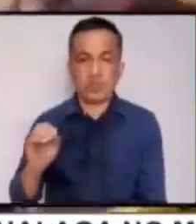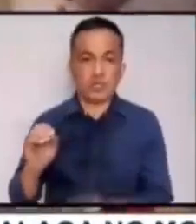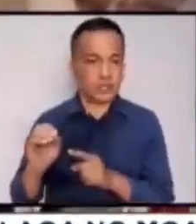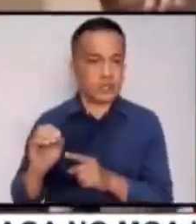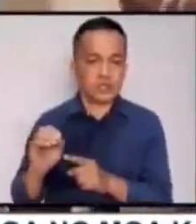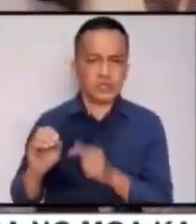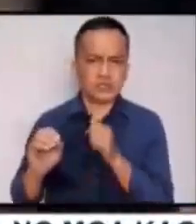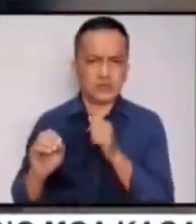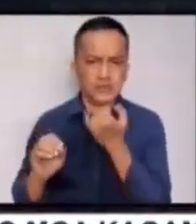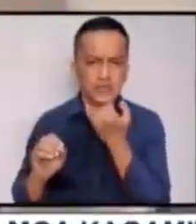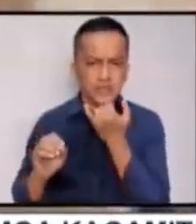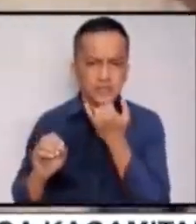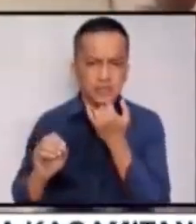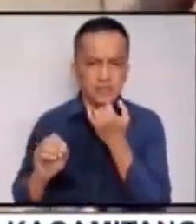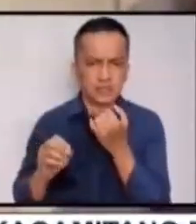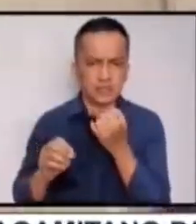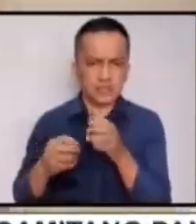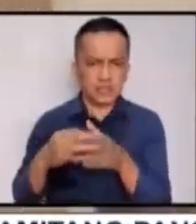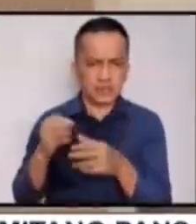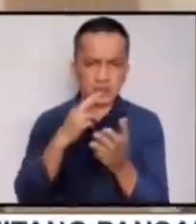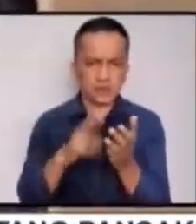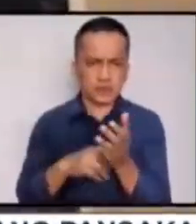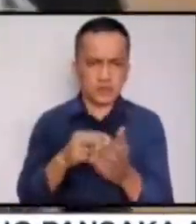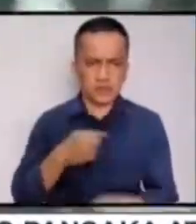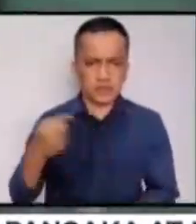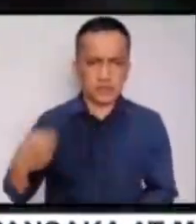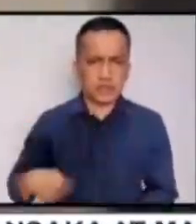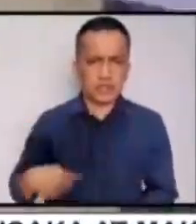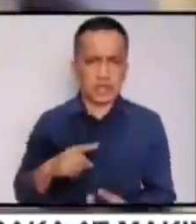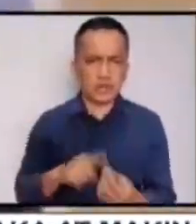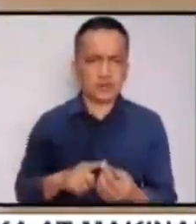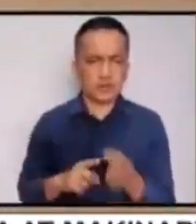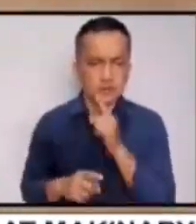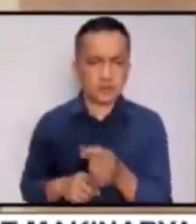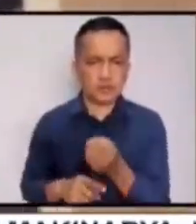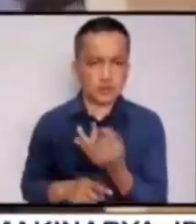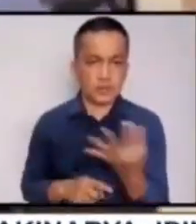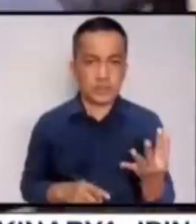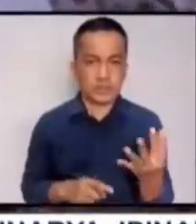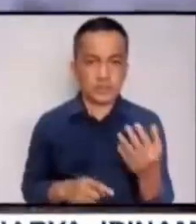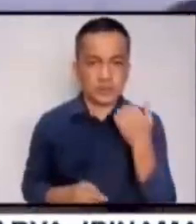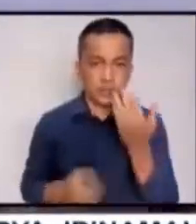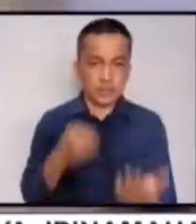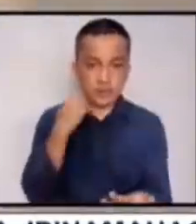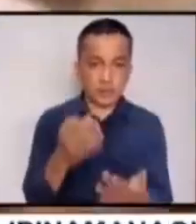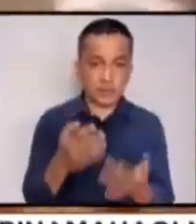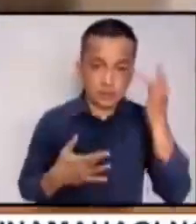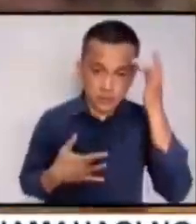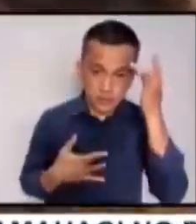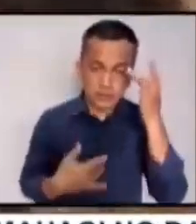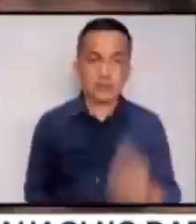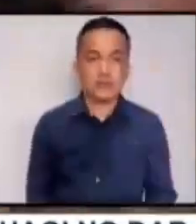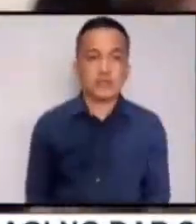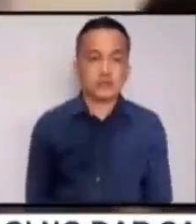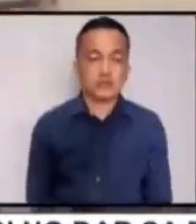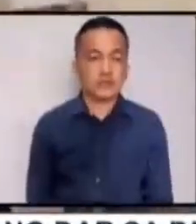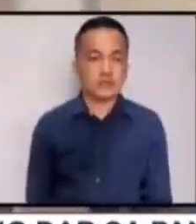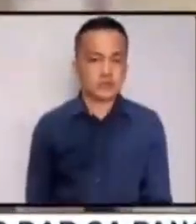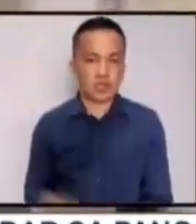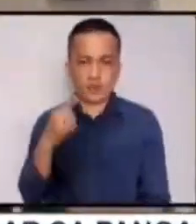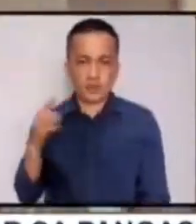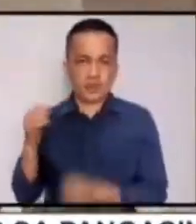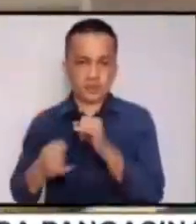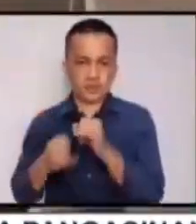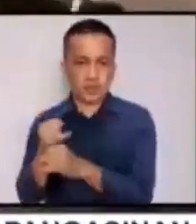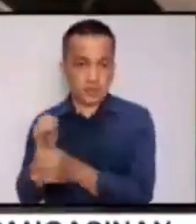ang inilabas na data sa China hinggil sa tunay na bilang ng mga nasawi at nagkasakit. Tinataya rin ng ilang international health expert